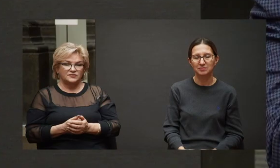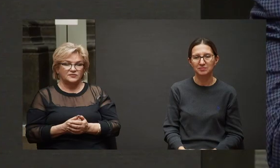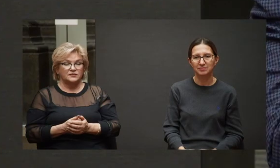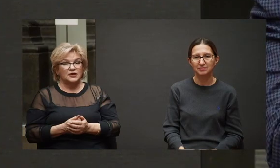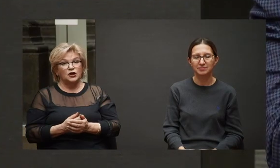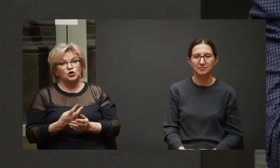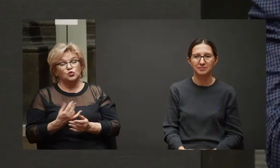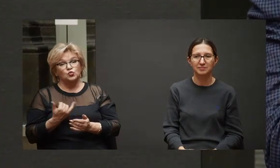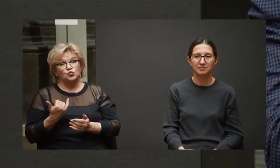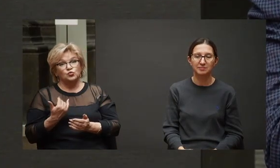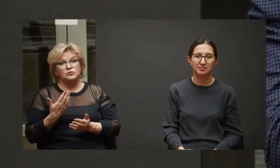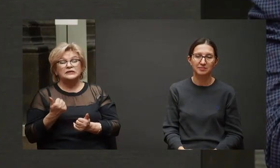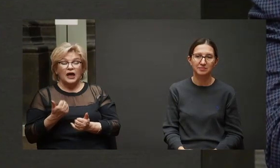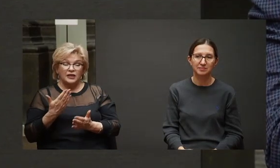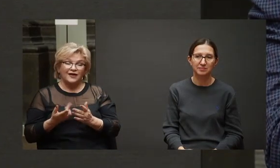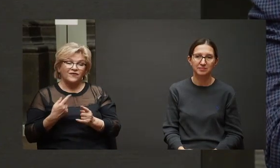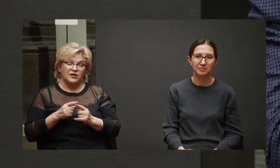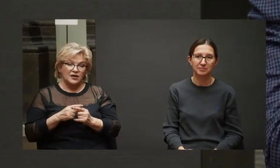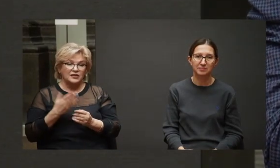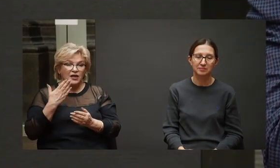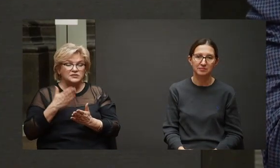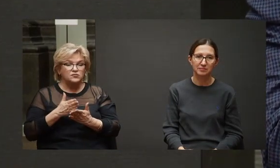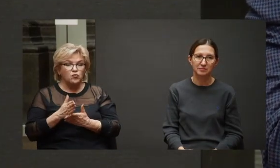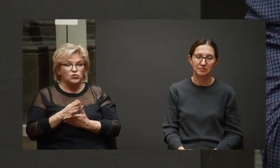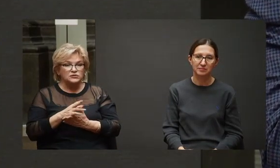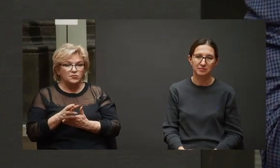Ну, да, наверное, это